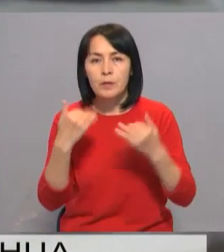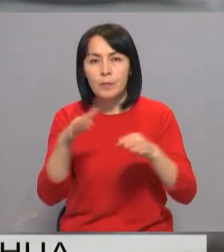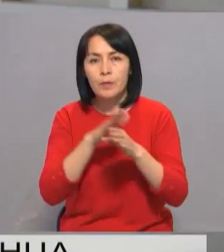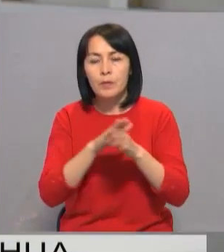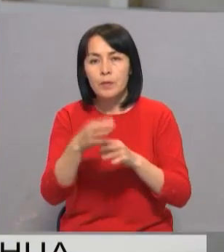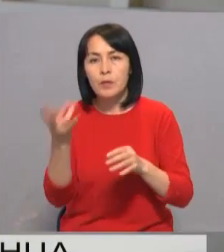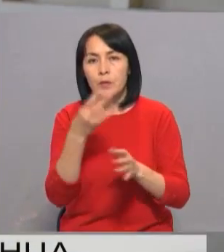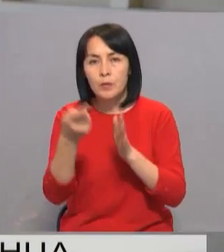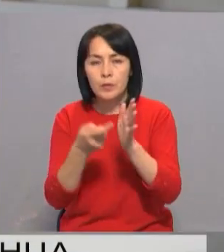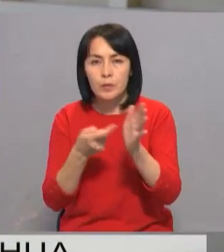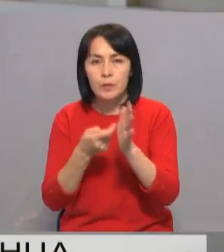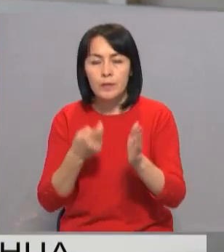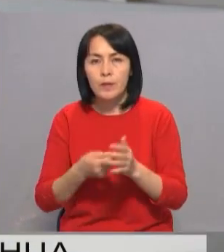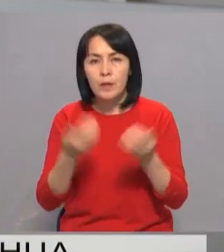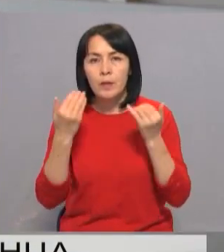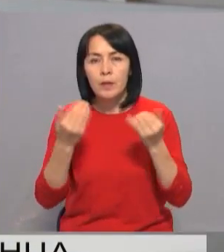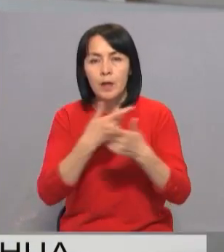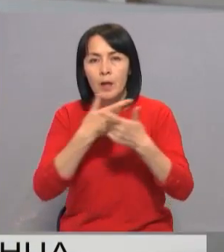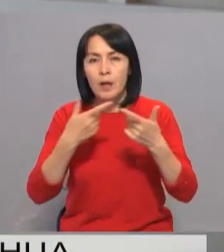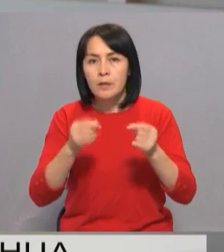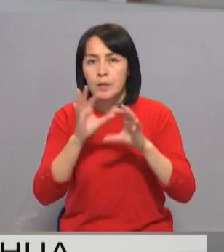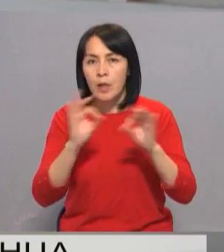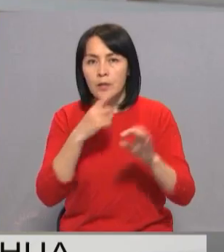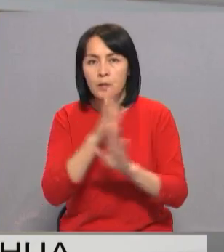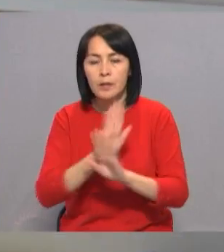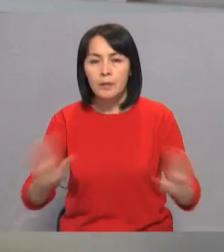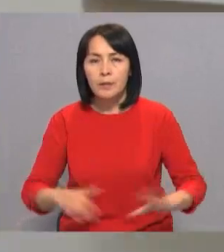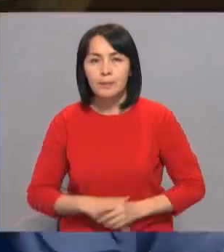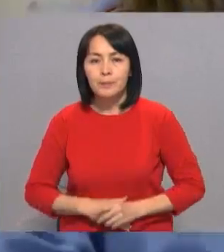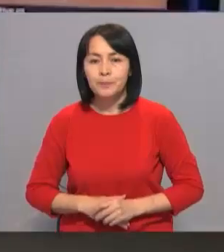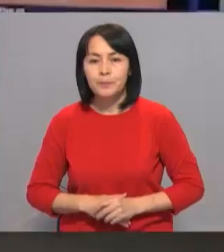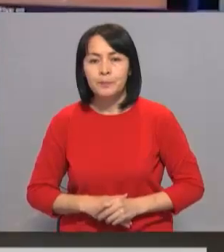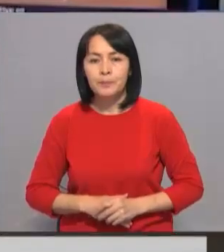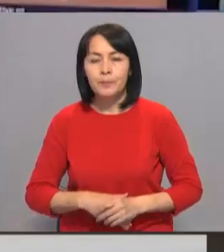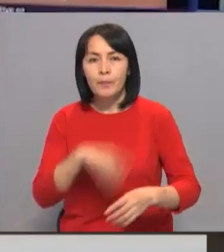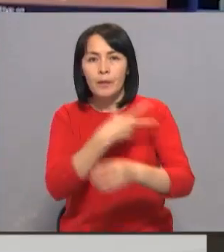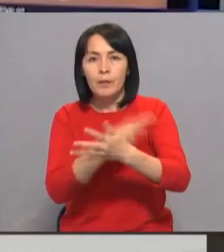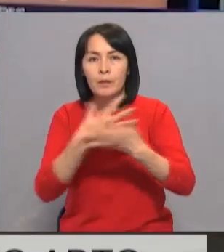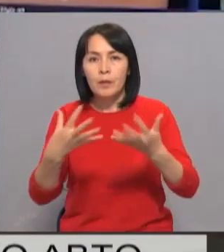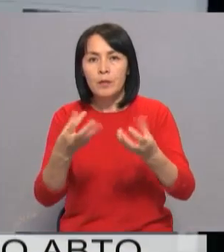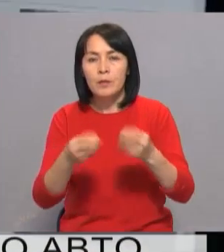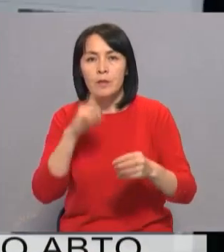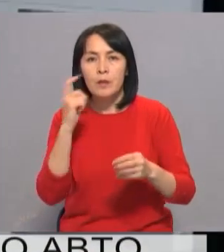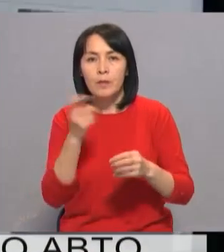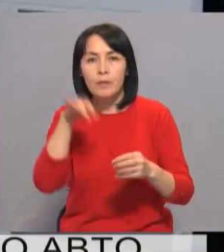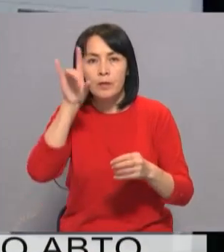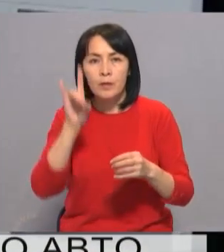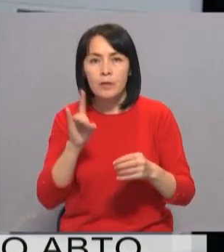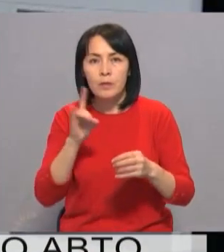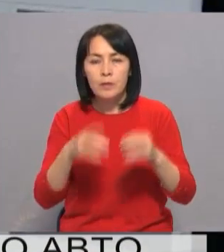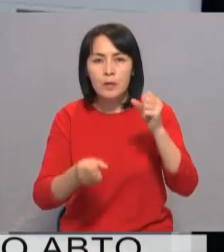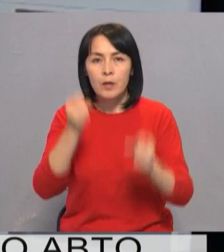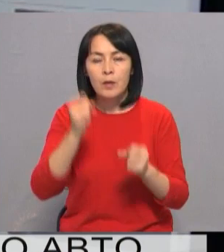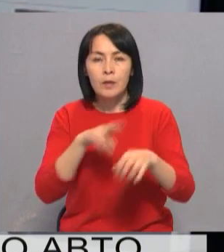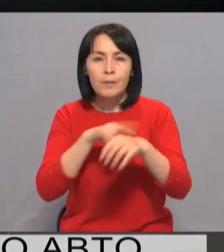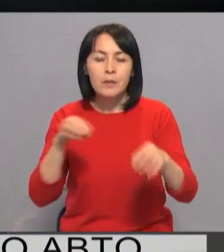проводятся необходимые следственные действия. Иная информация о разглашению не подлежит. Марихуану изъяли у водителя тонированного авто